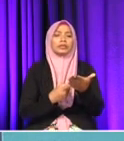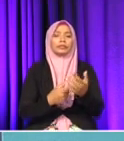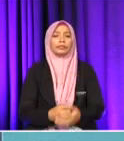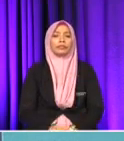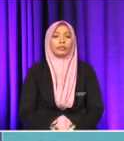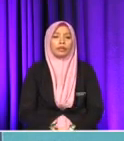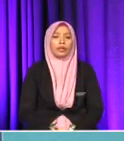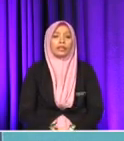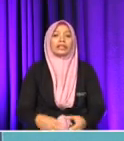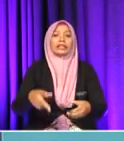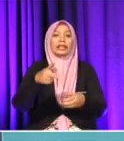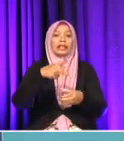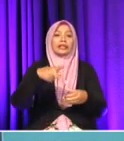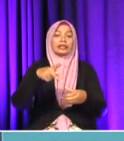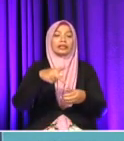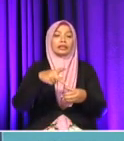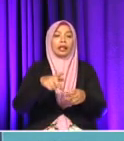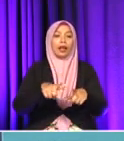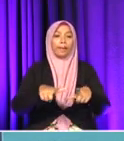apa yang kita lakukan